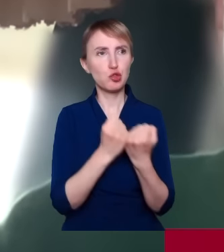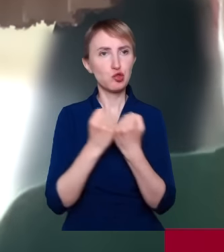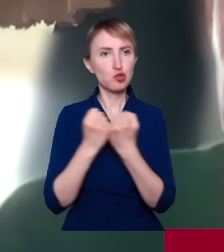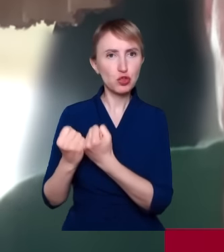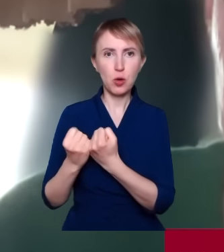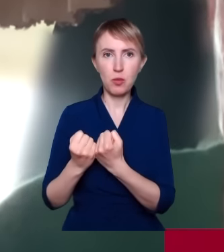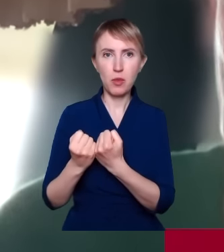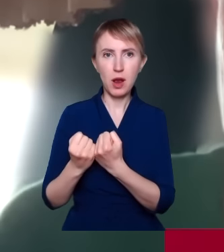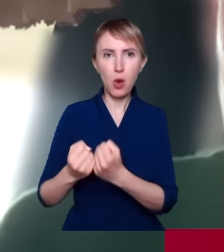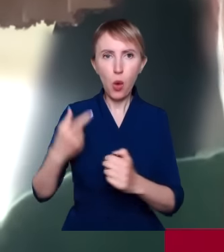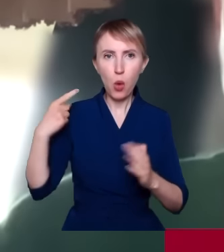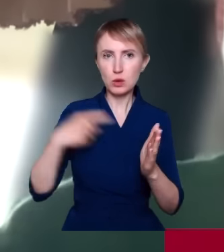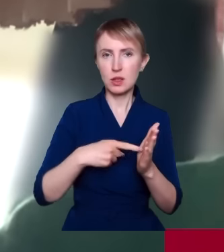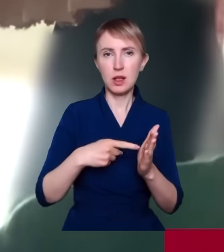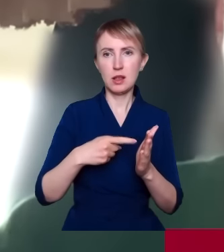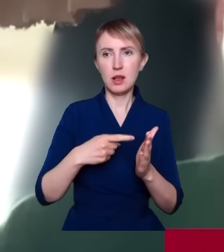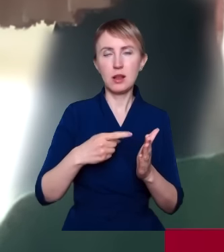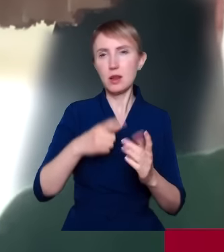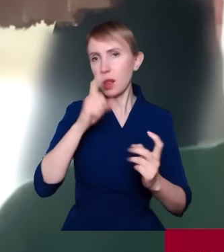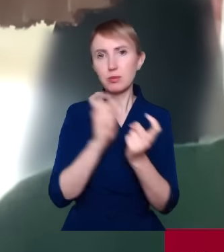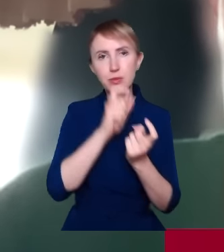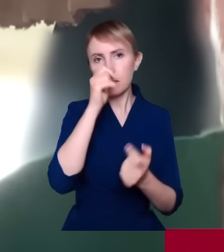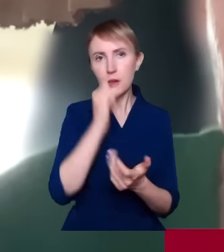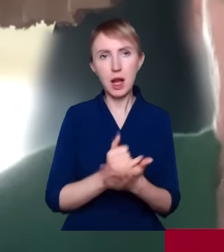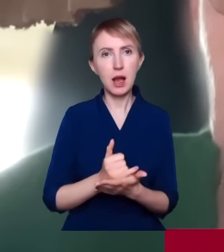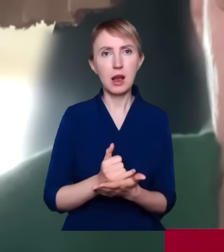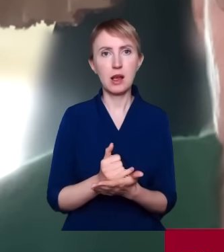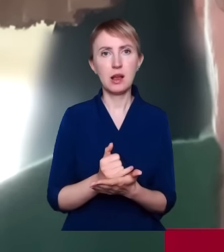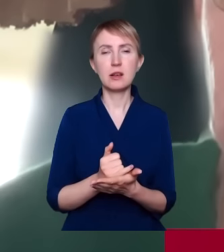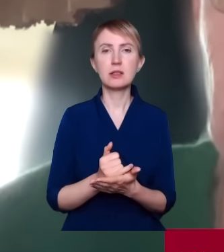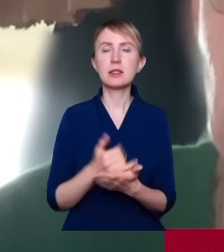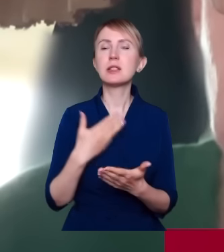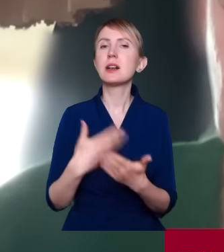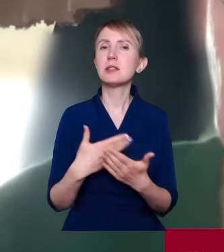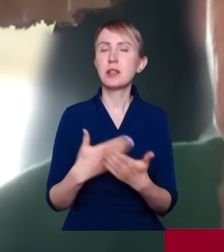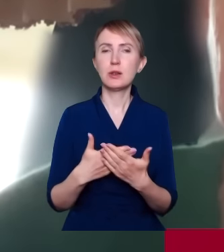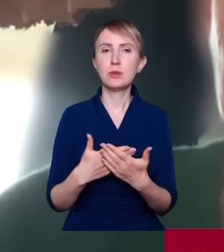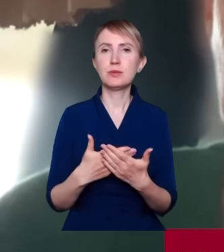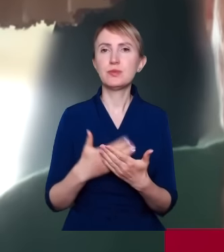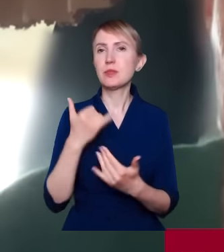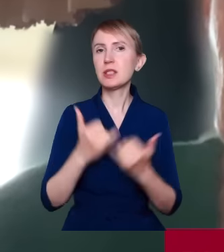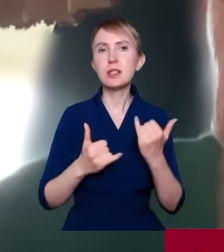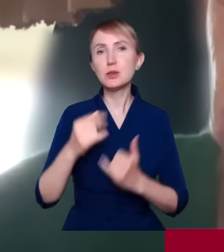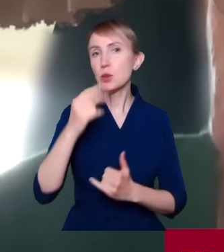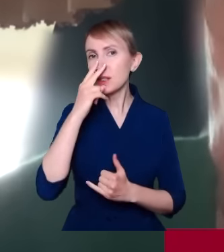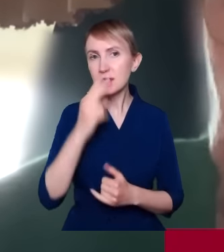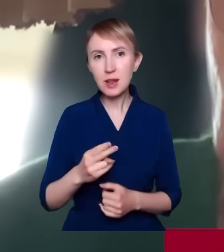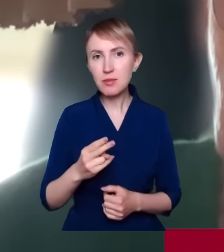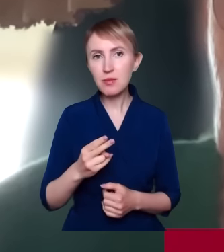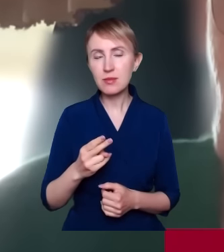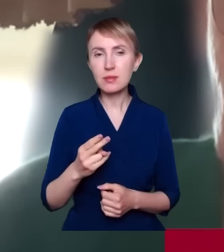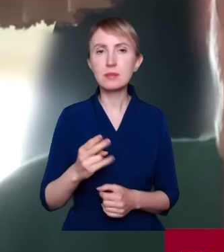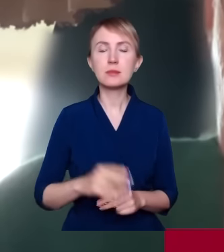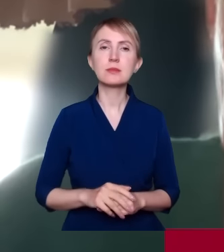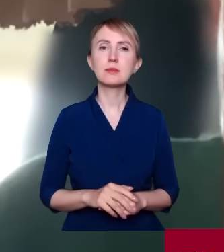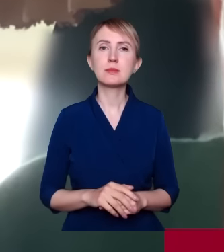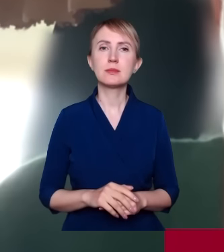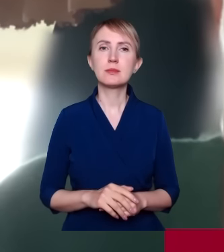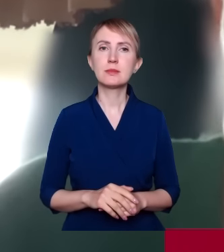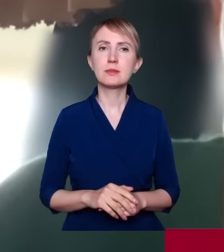ostateczne, niepodważalne. A zatem gdyby nie brać ich pod uwagę, to odpowiednie